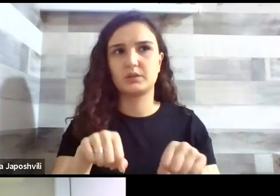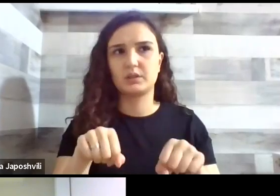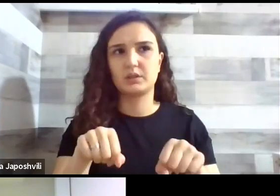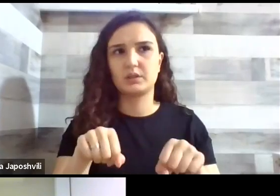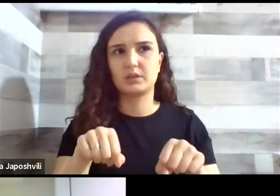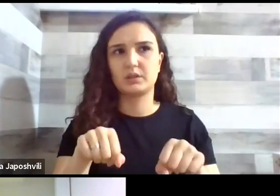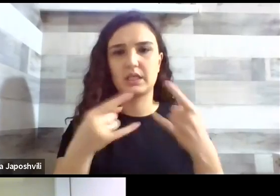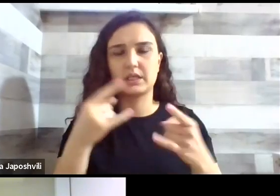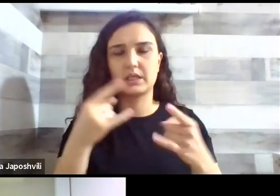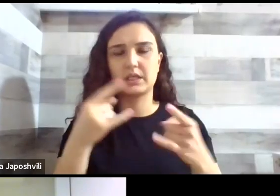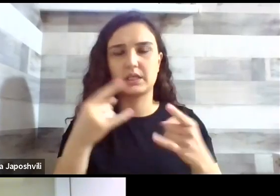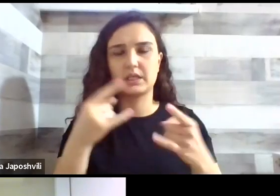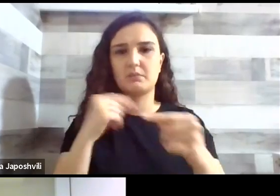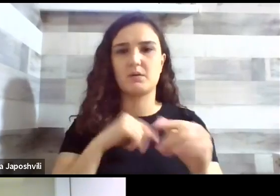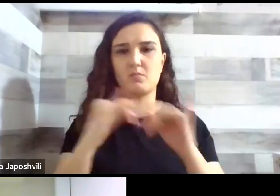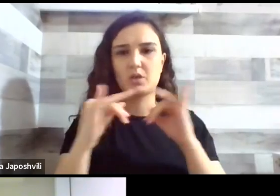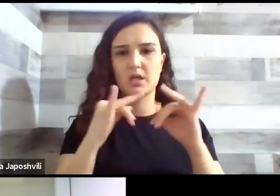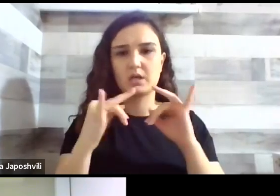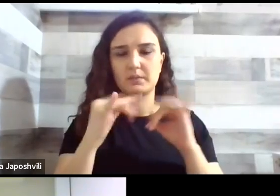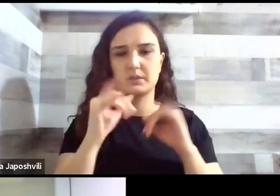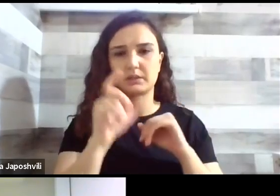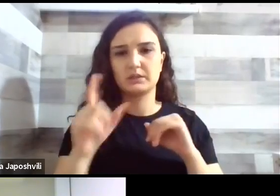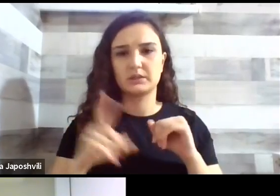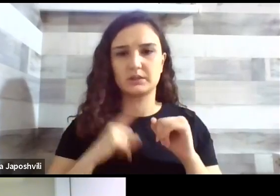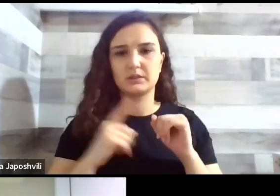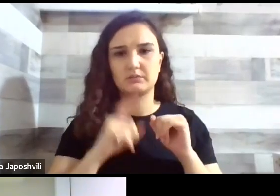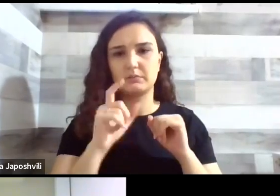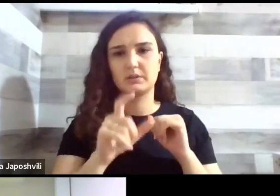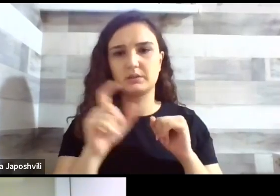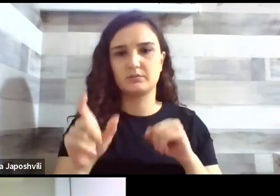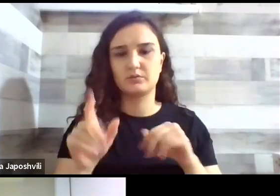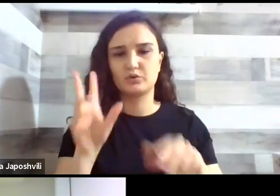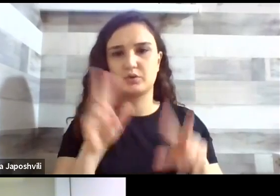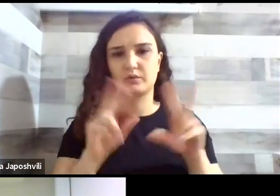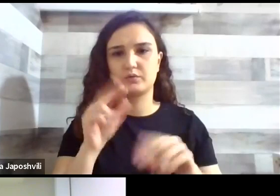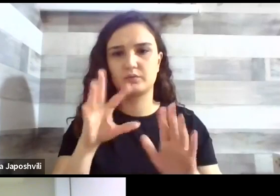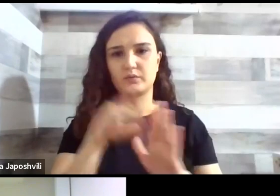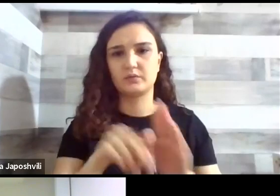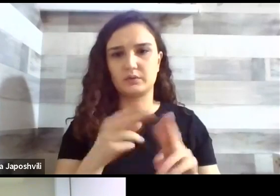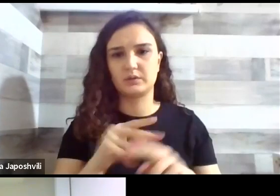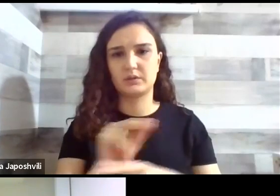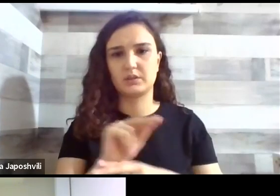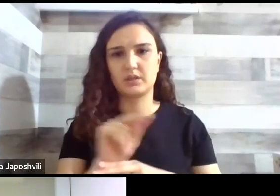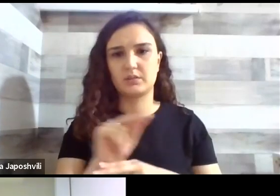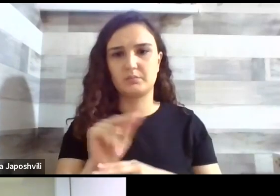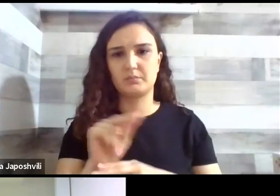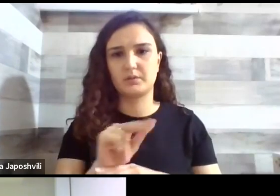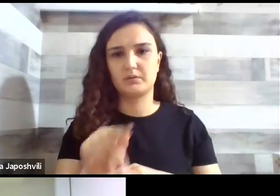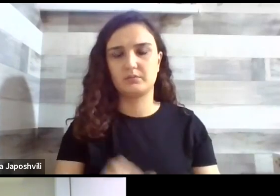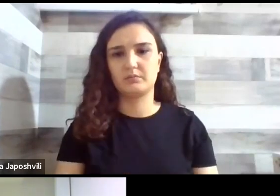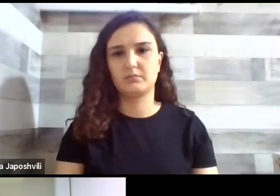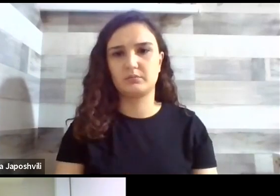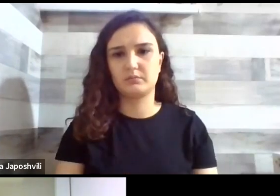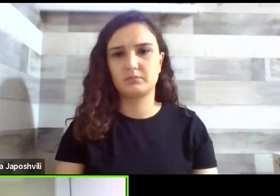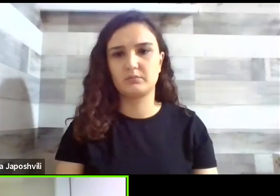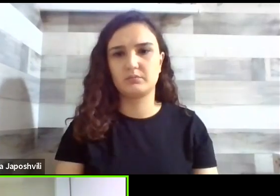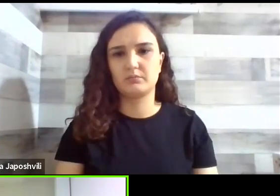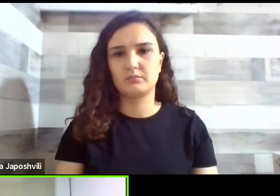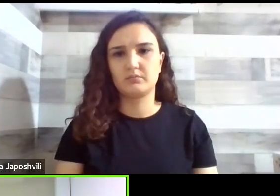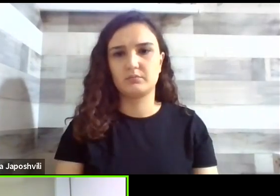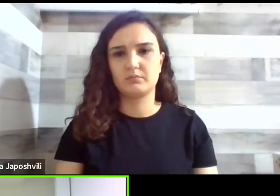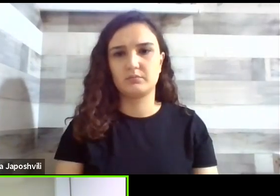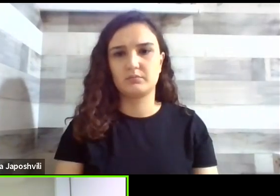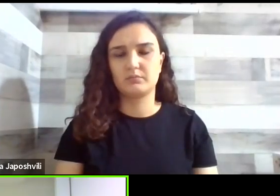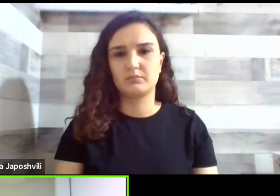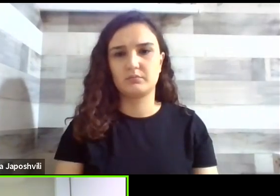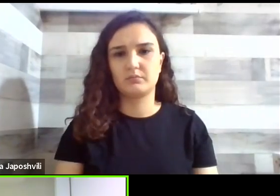ეკრანის მიღმა მოლაპარაკე სპეციალისტს ჩავუთვალოთ ეს თერაპიად. Და